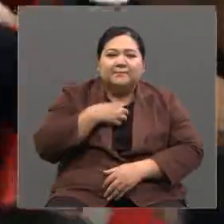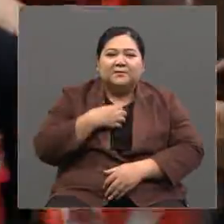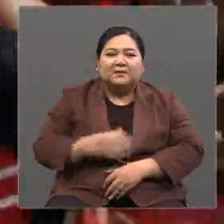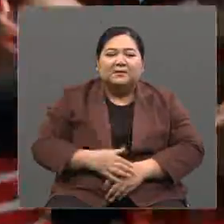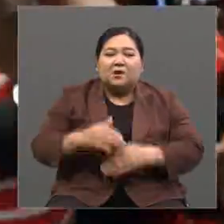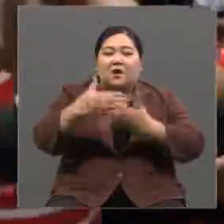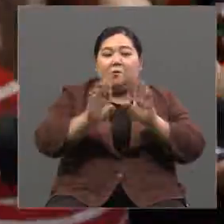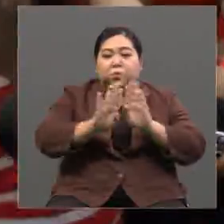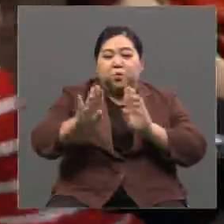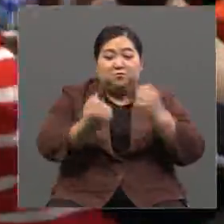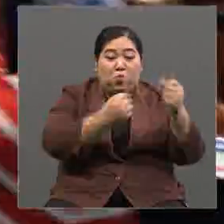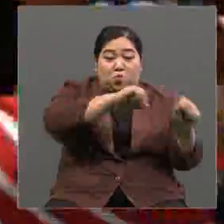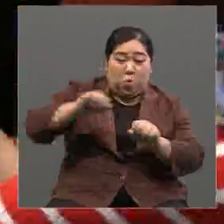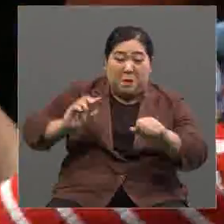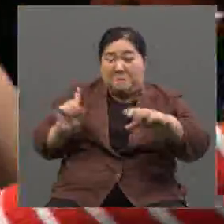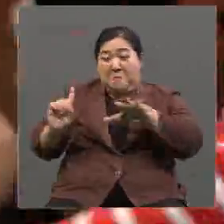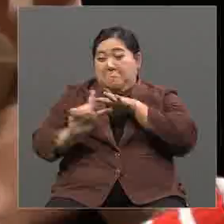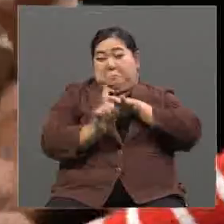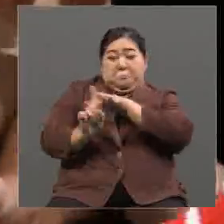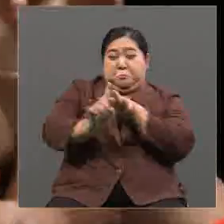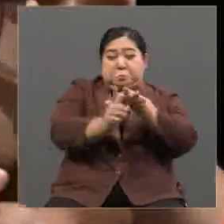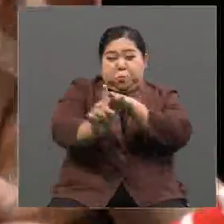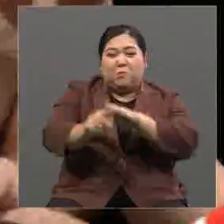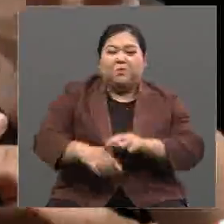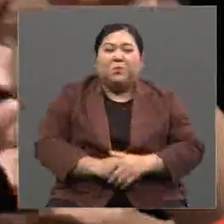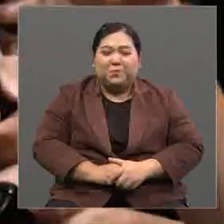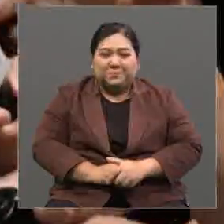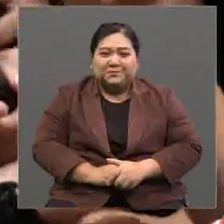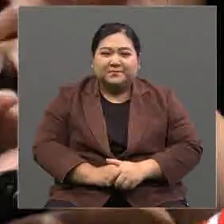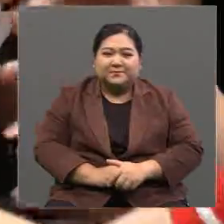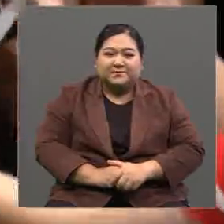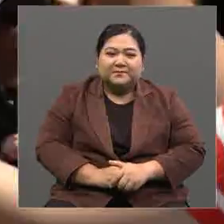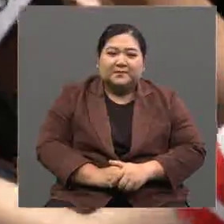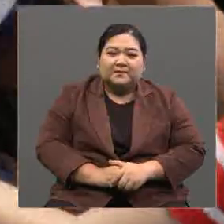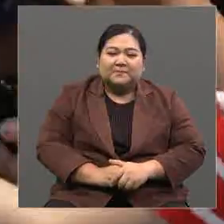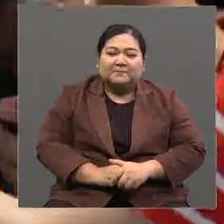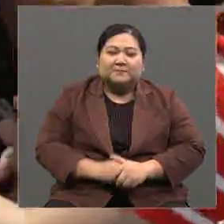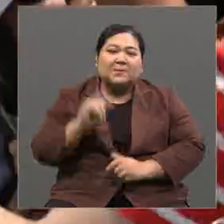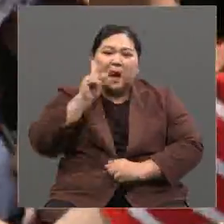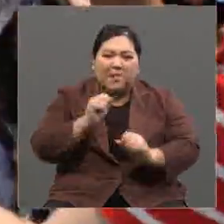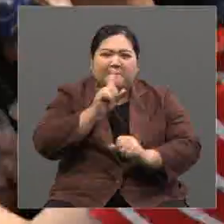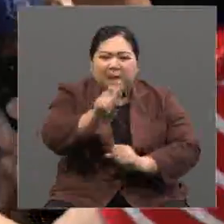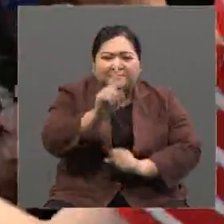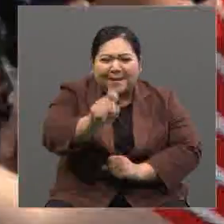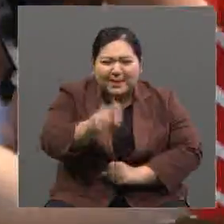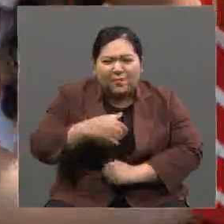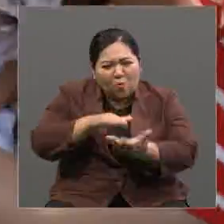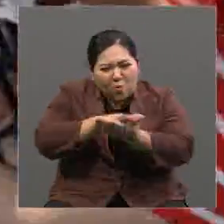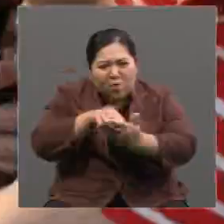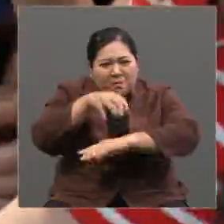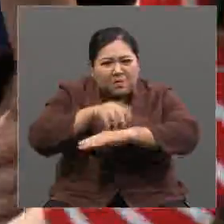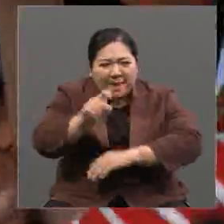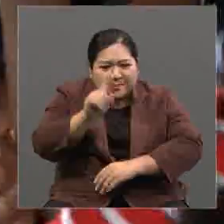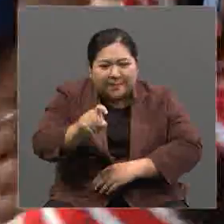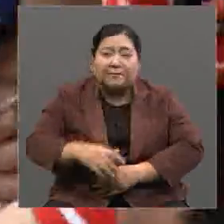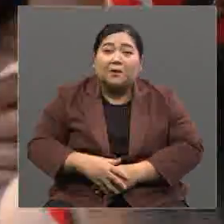ประตูห้องจนถึงประตูรถเลยนะเขารายงานมาอย่างนี้นะครับผู้สื่อข่าวที่พยายามถามอยู่ย้ำแล้วย้ำอีกถ้